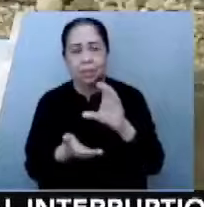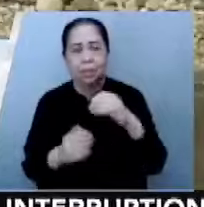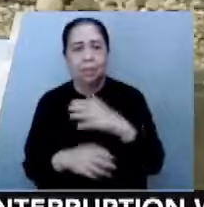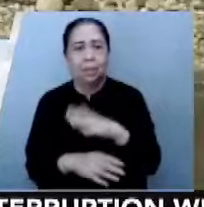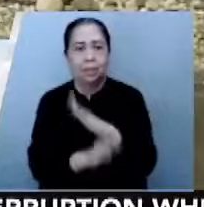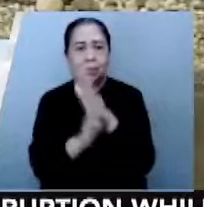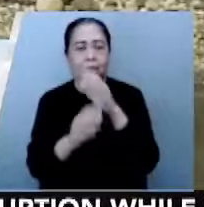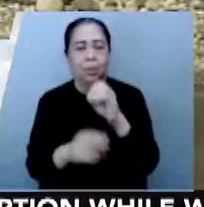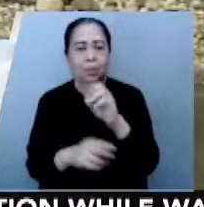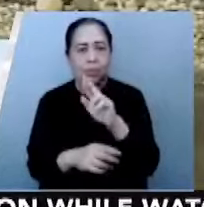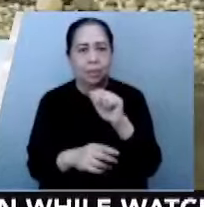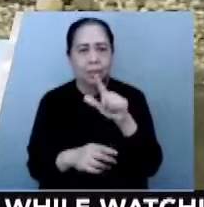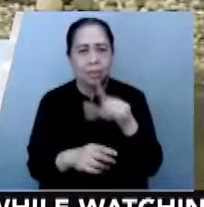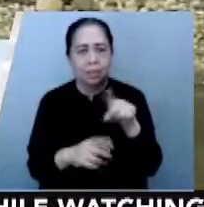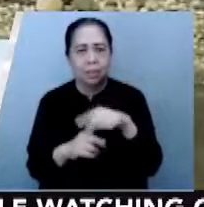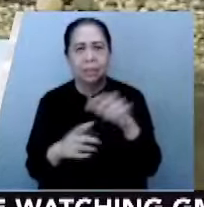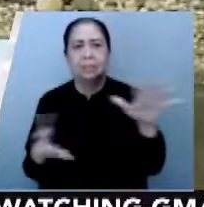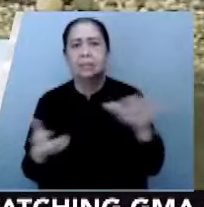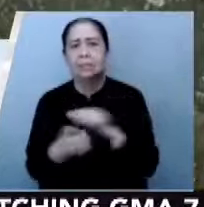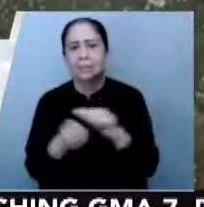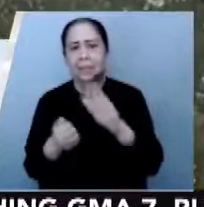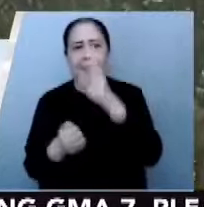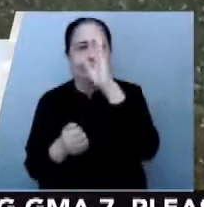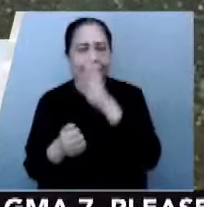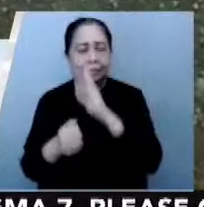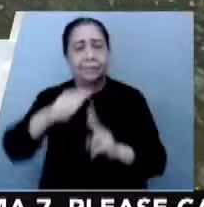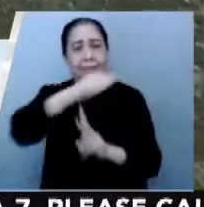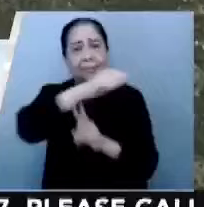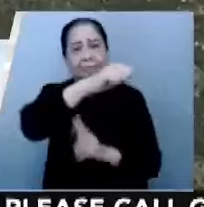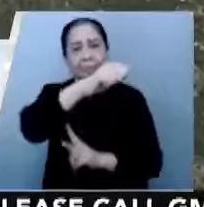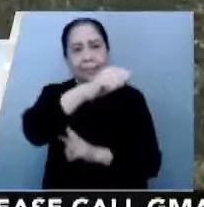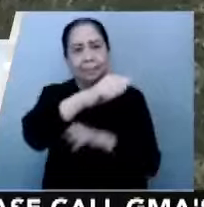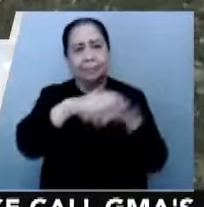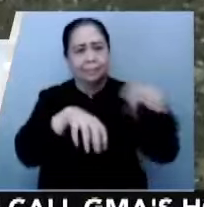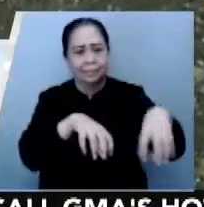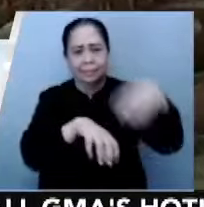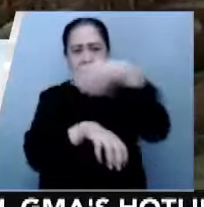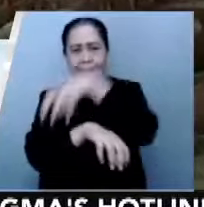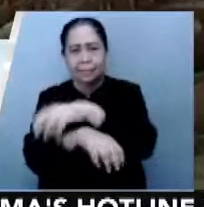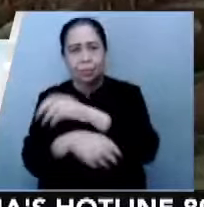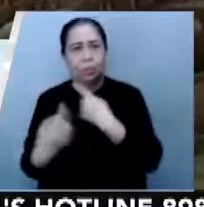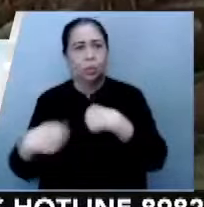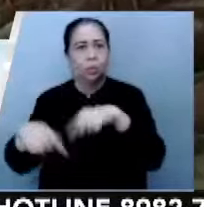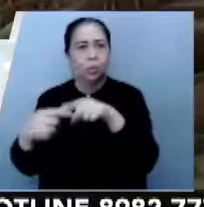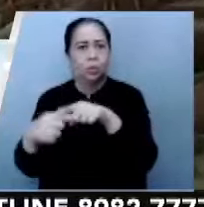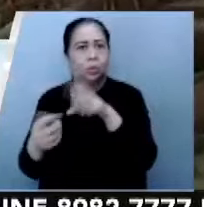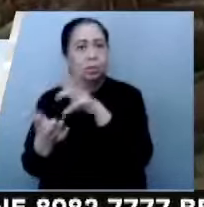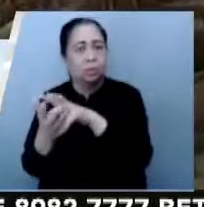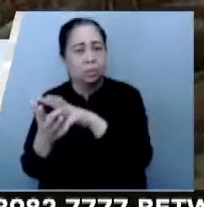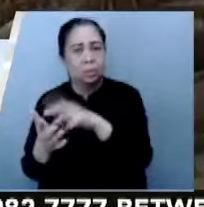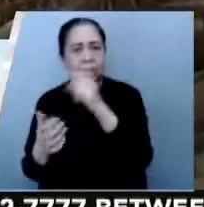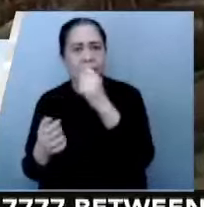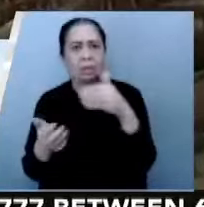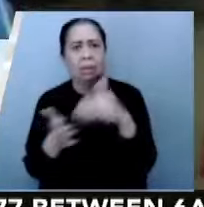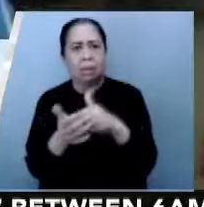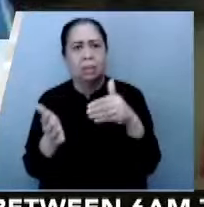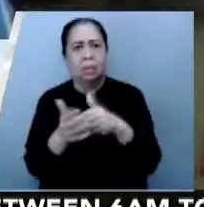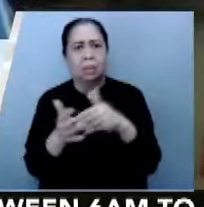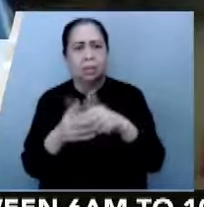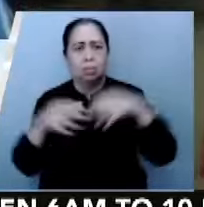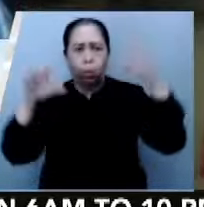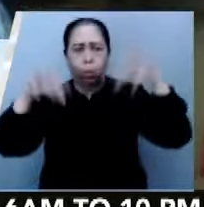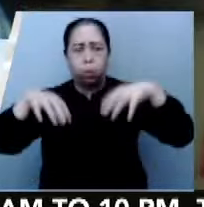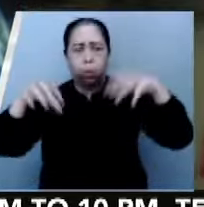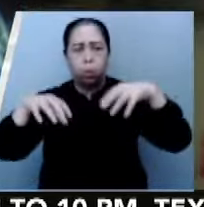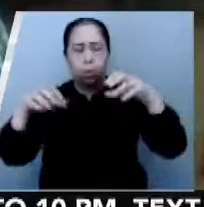ilog. Nawasa kasi ang tulay na nagdurugtong sa kanilang barangay papuntang bayan dahil sa sunod-sunod na pag-ulan. Sa